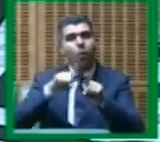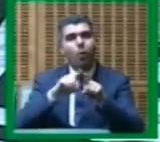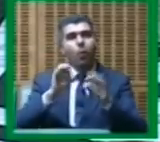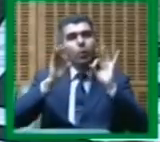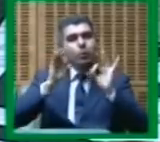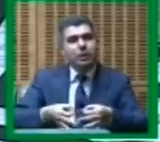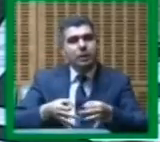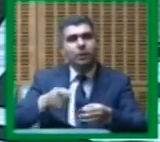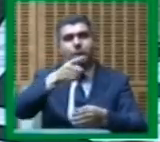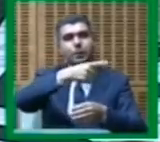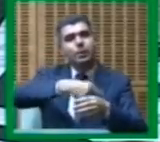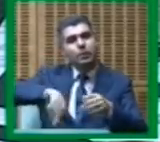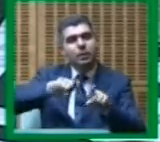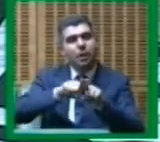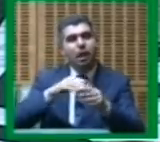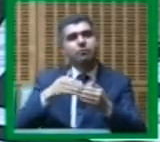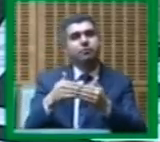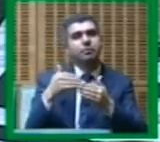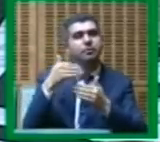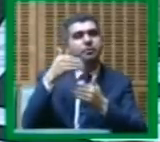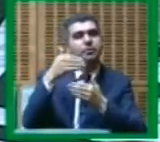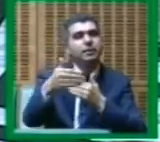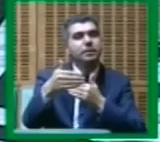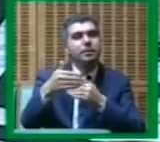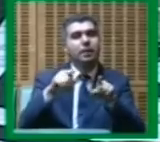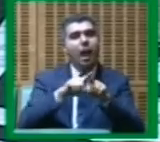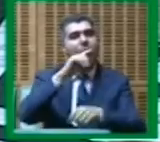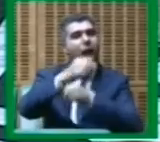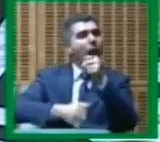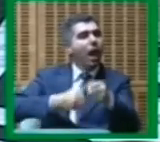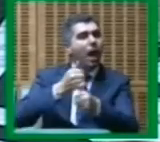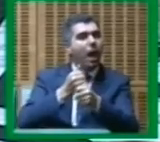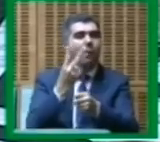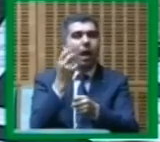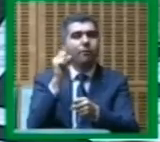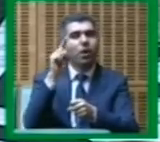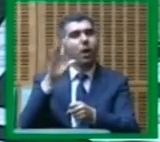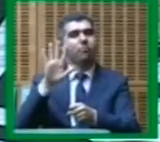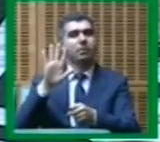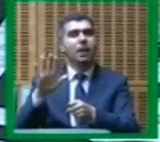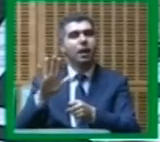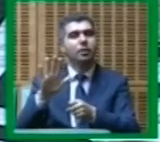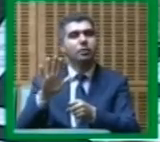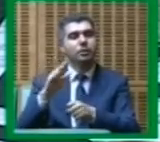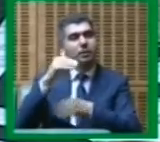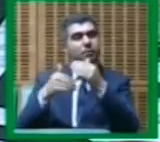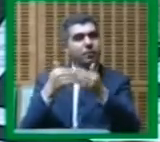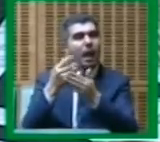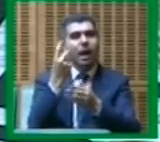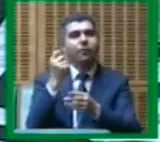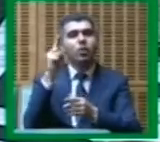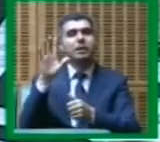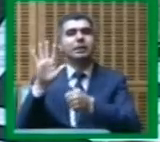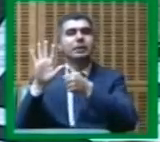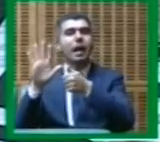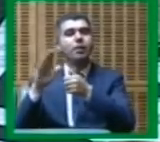قرار ديال التاجيل مبني على واحد القوه قاهره اللي كما تحدثت، وطبعا غادي ما نتسرعوش، غادي